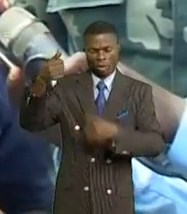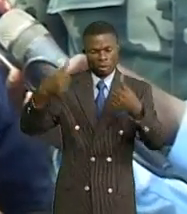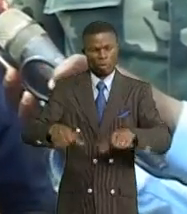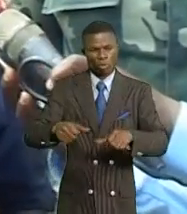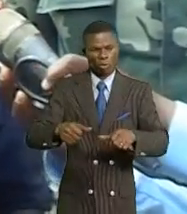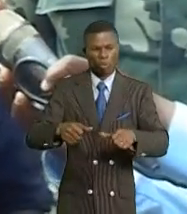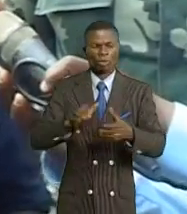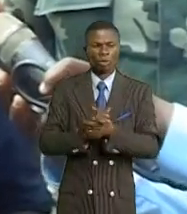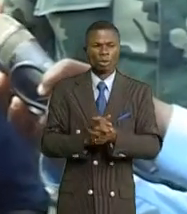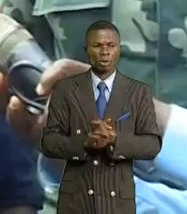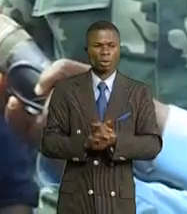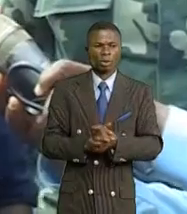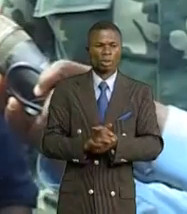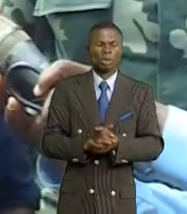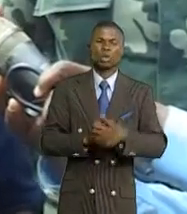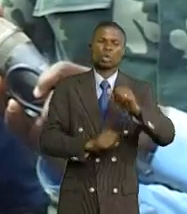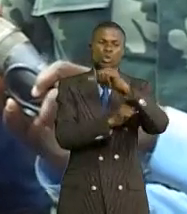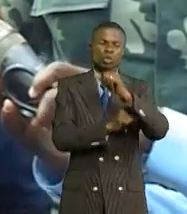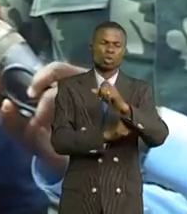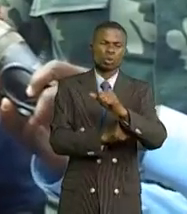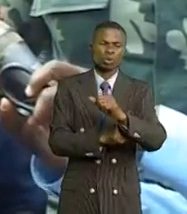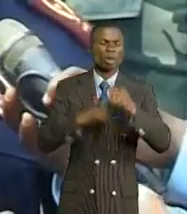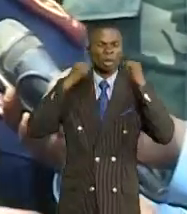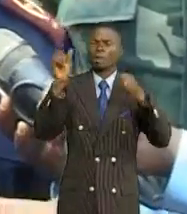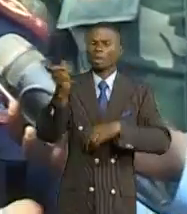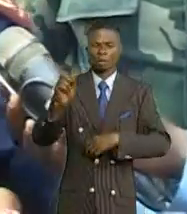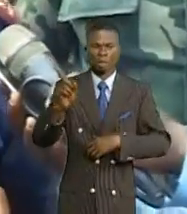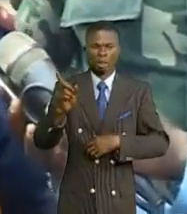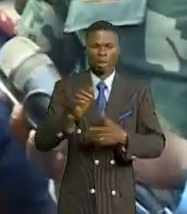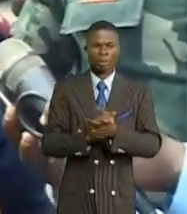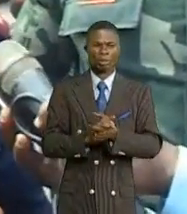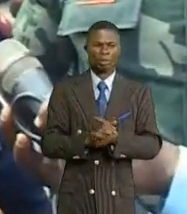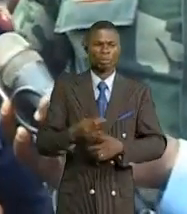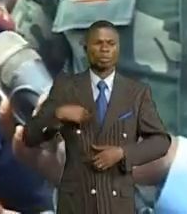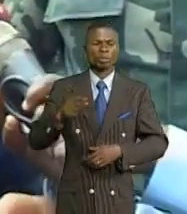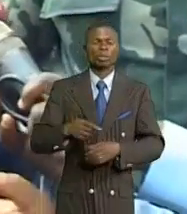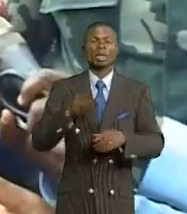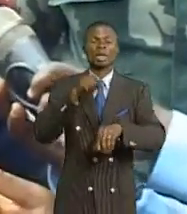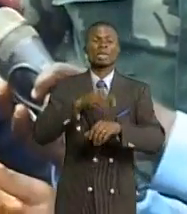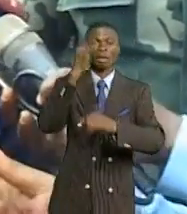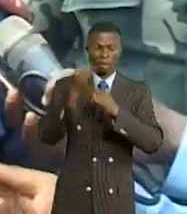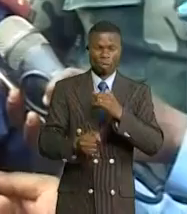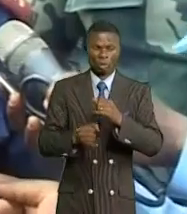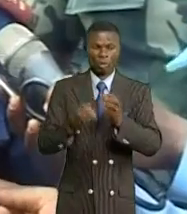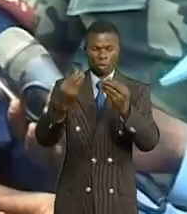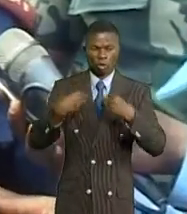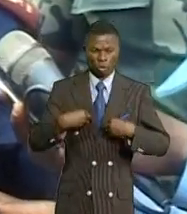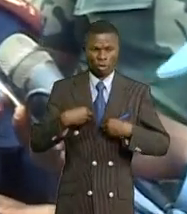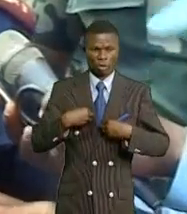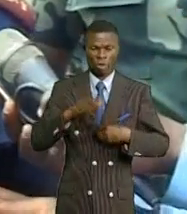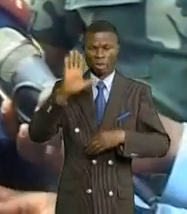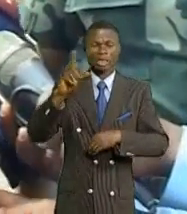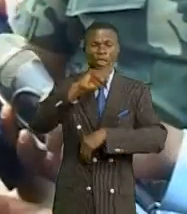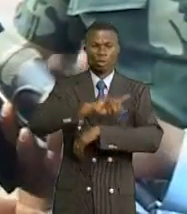arrêter les innocents, nous sommes là pour protéger les bossidois. On donne un délai de 5